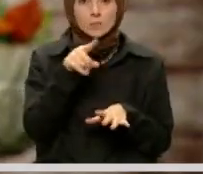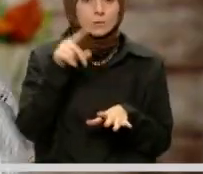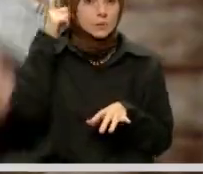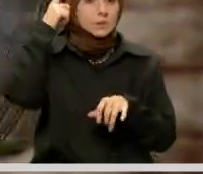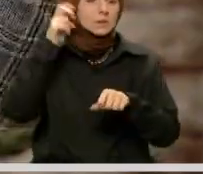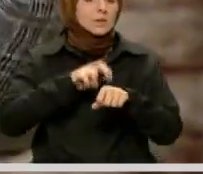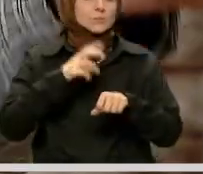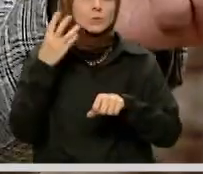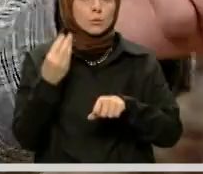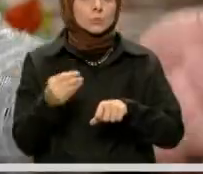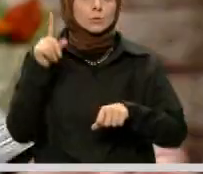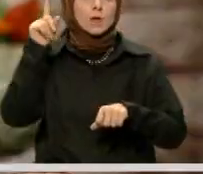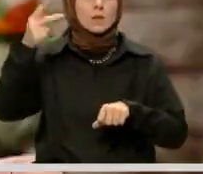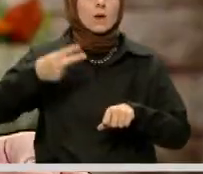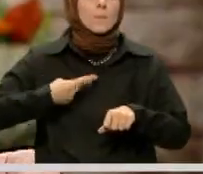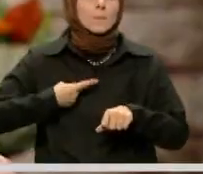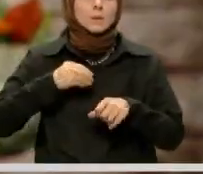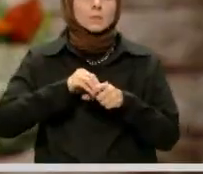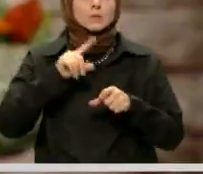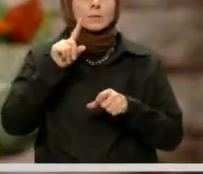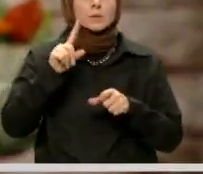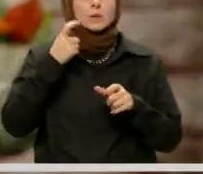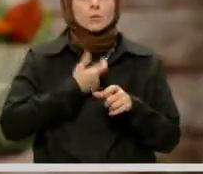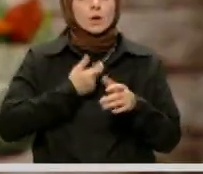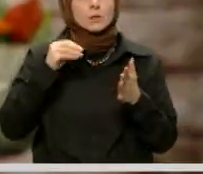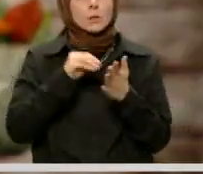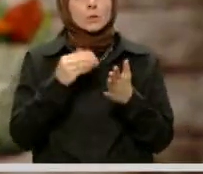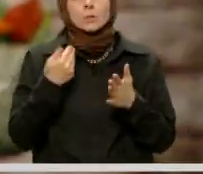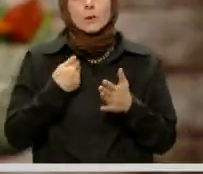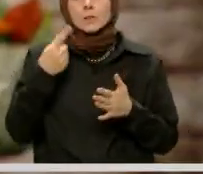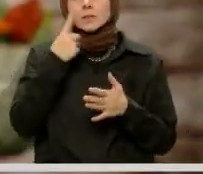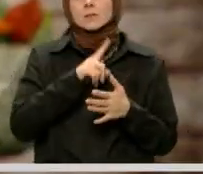oluyoruz. Allah benim için bir kural koydu. Bana sadece